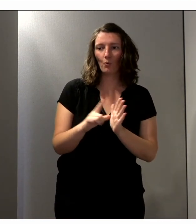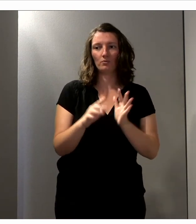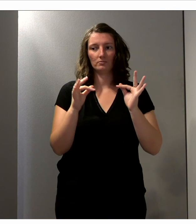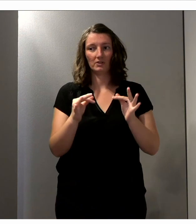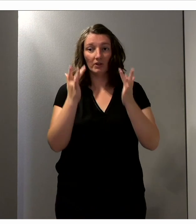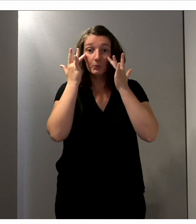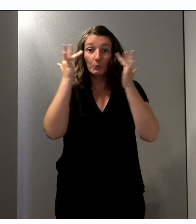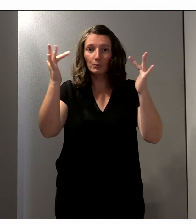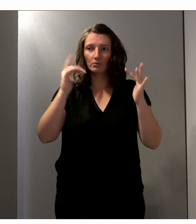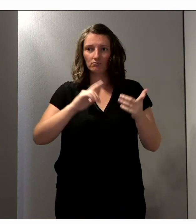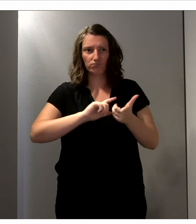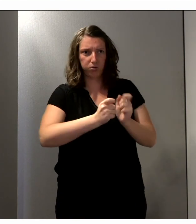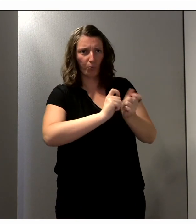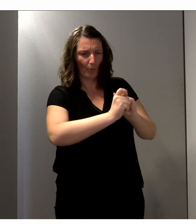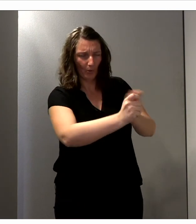même culturel.